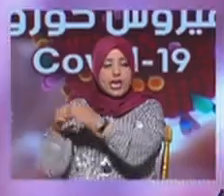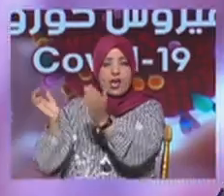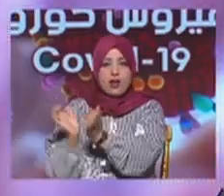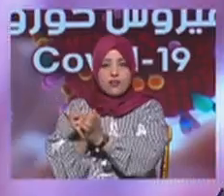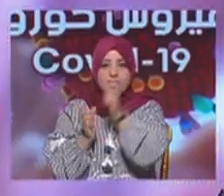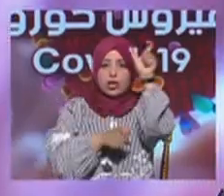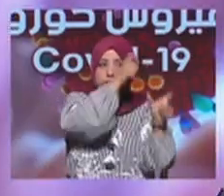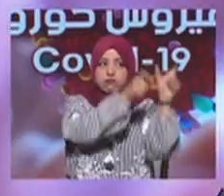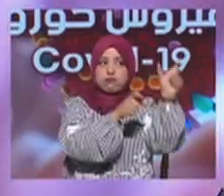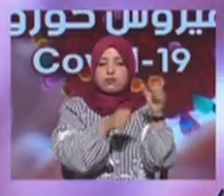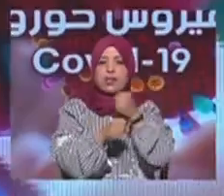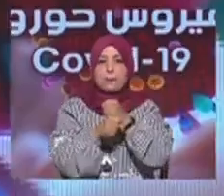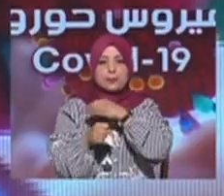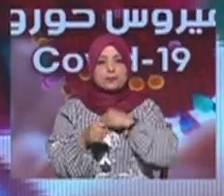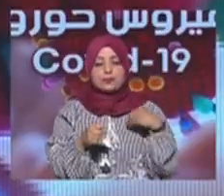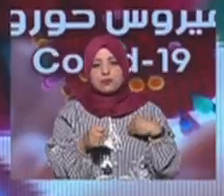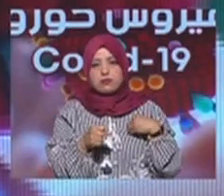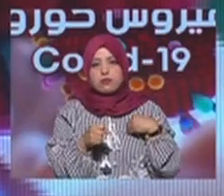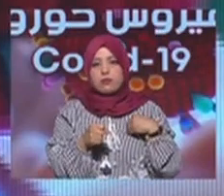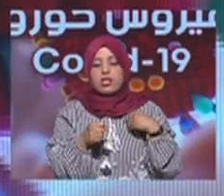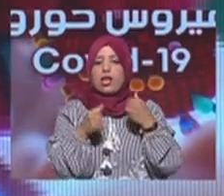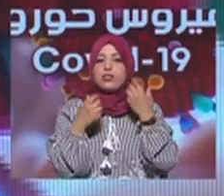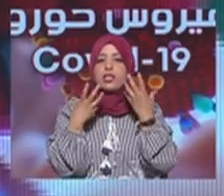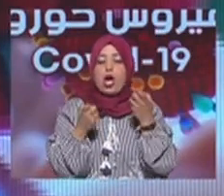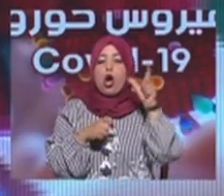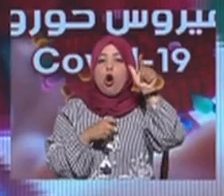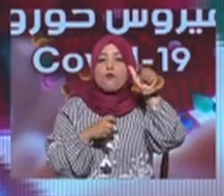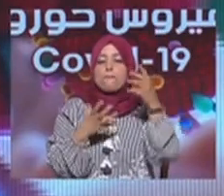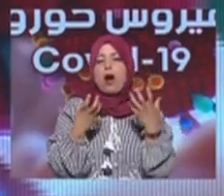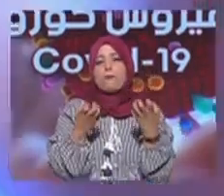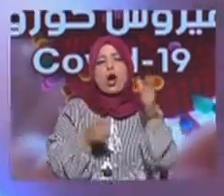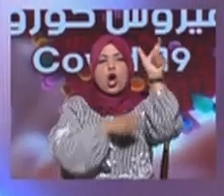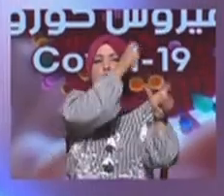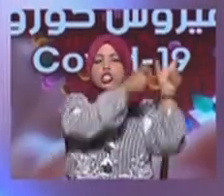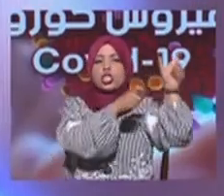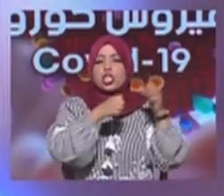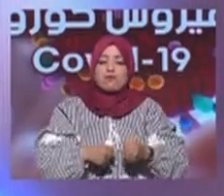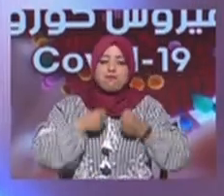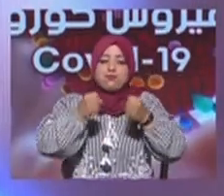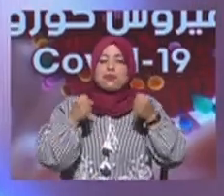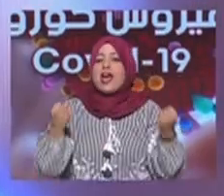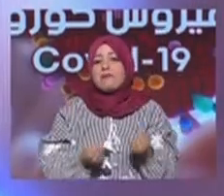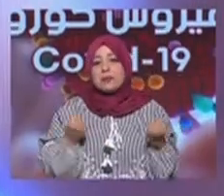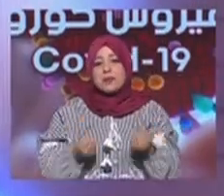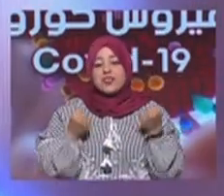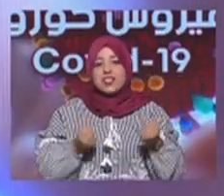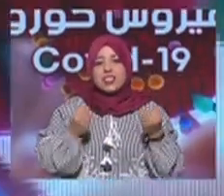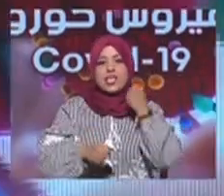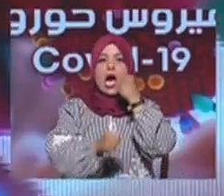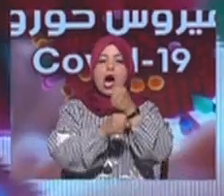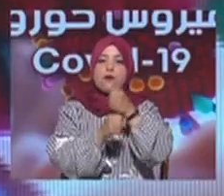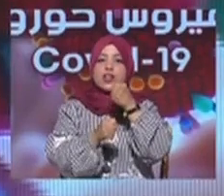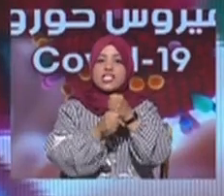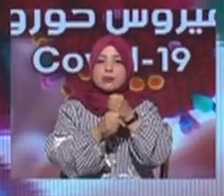الهام بوتيبه زاد شجعتني، الوقت معناها يبدا نورمالمون انا نخدم معاهم